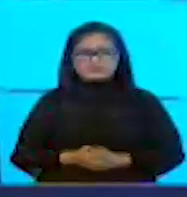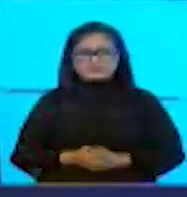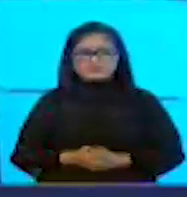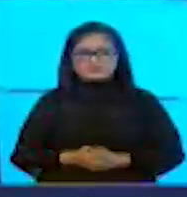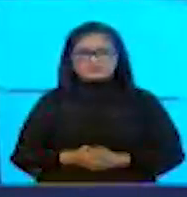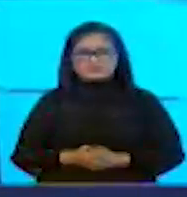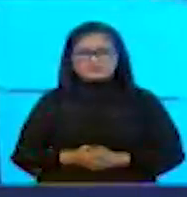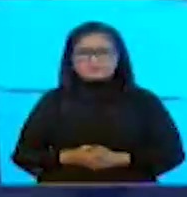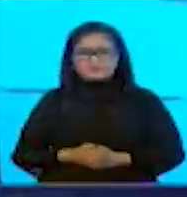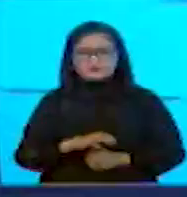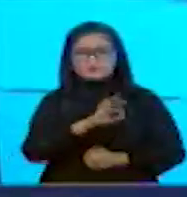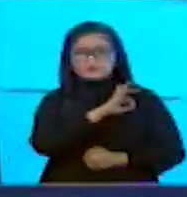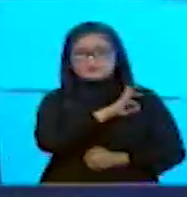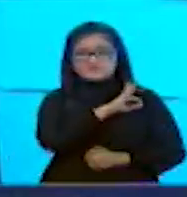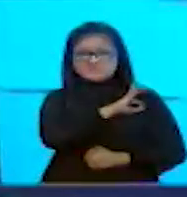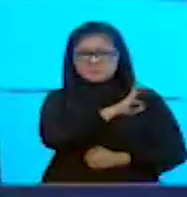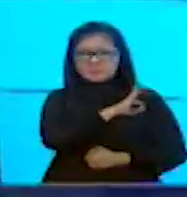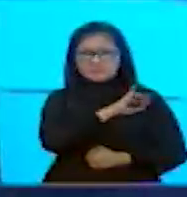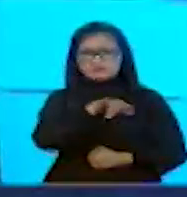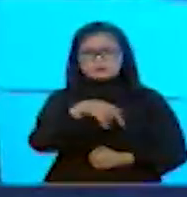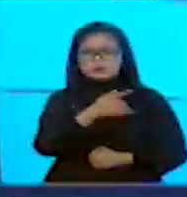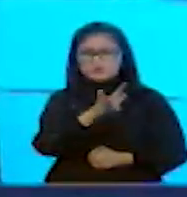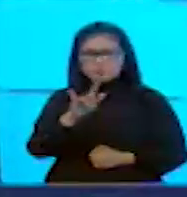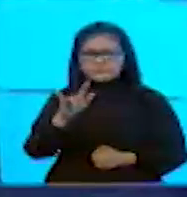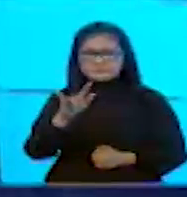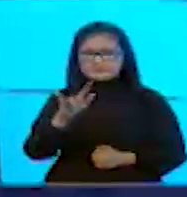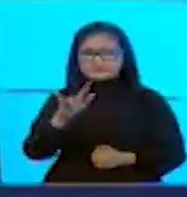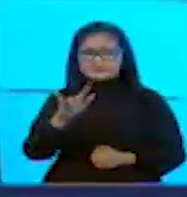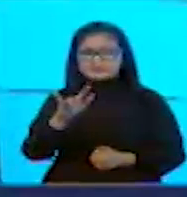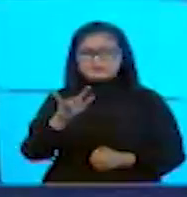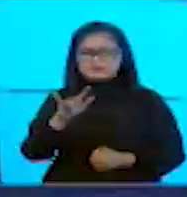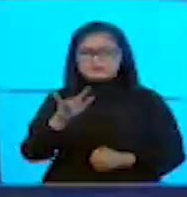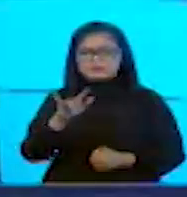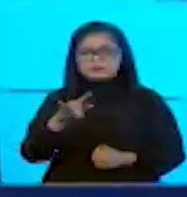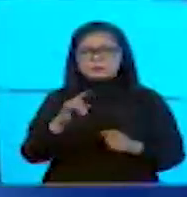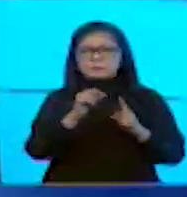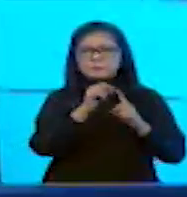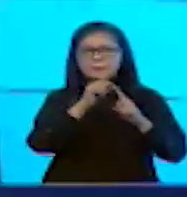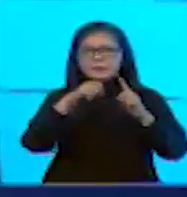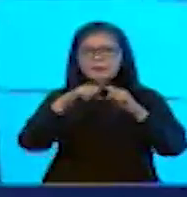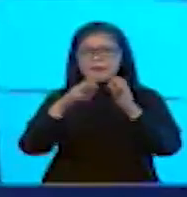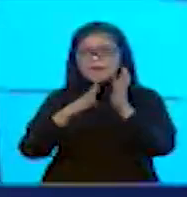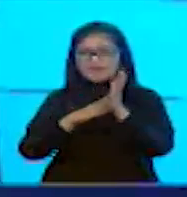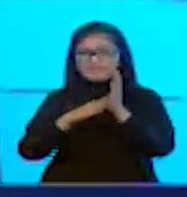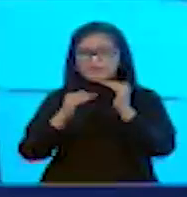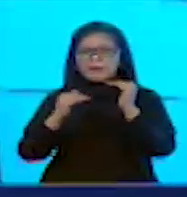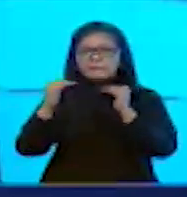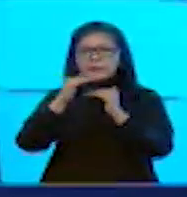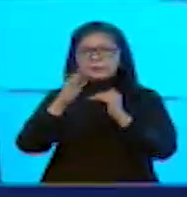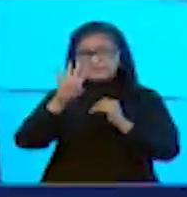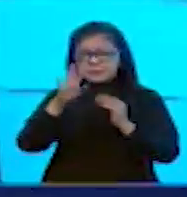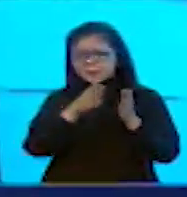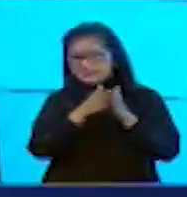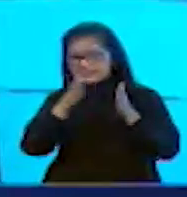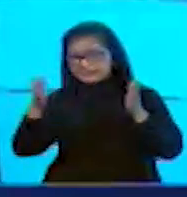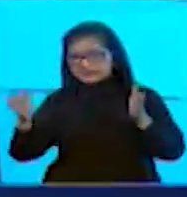Pemirsa, Presiden Republik Indonesia Joko Widodo telah menetapkan perpanjangan PPKM level 4 hingga tanggal 9 Agustus